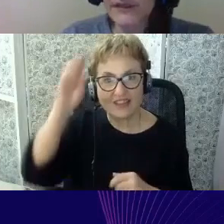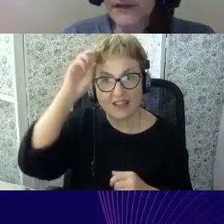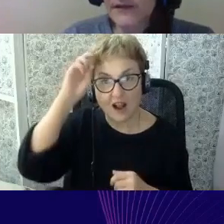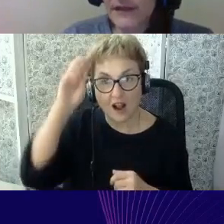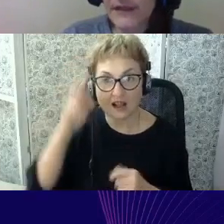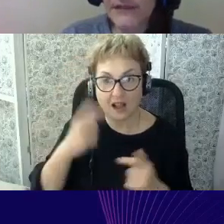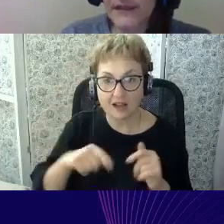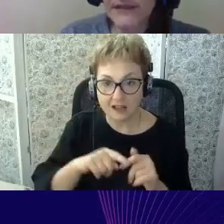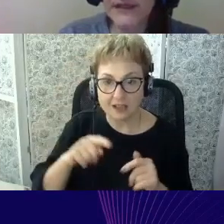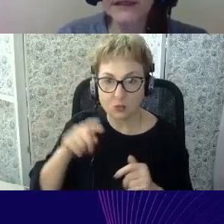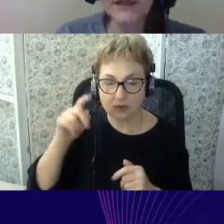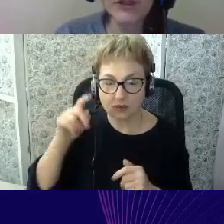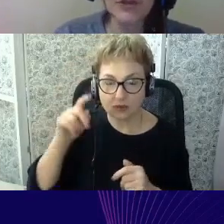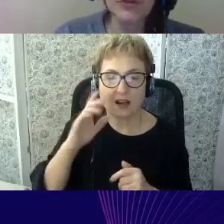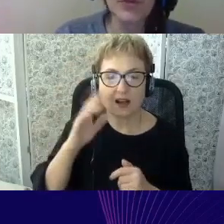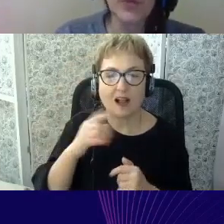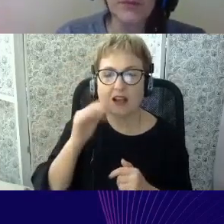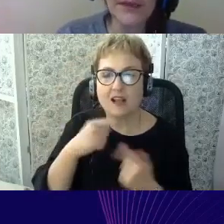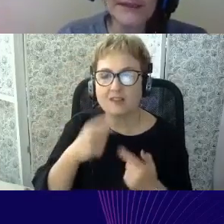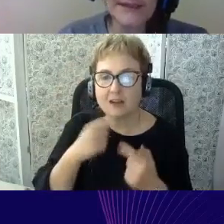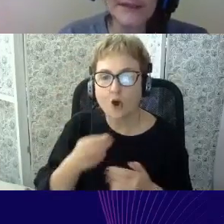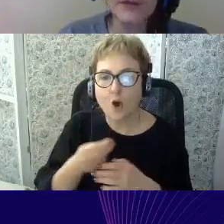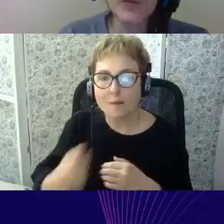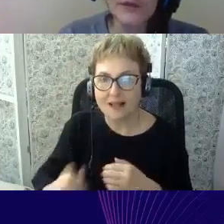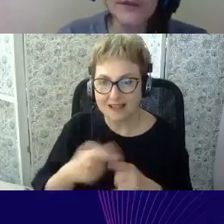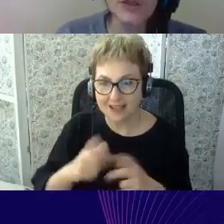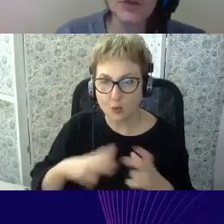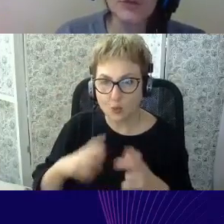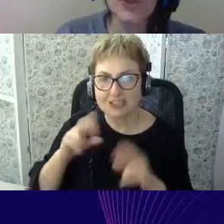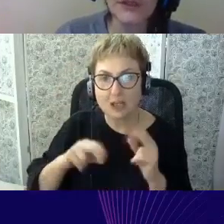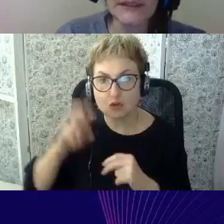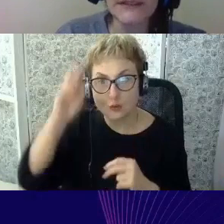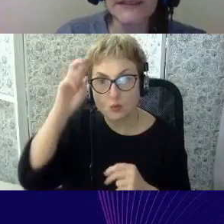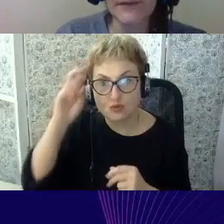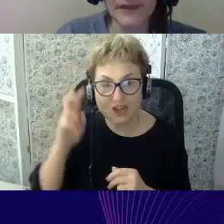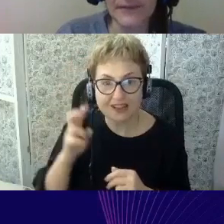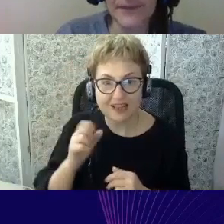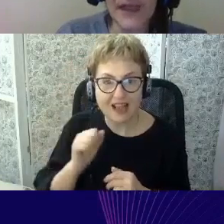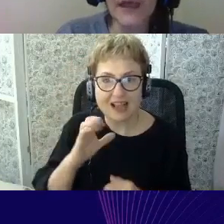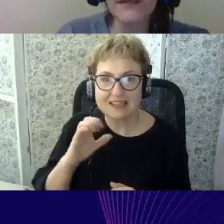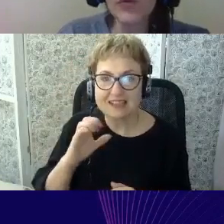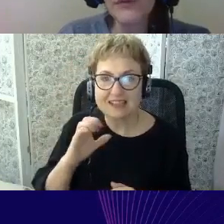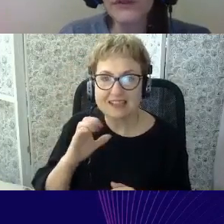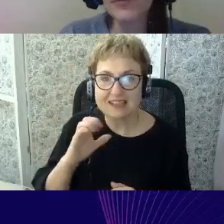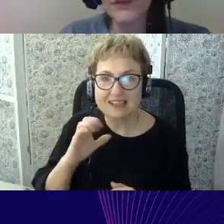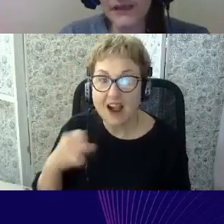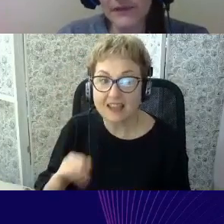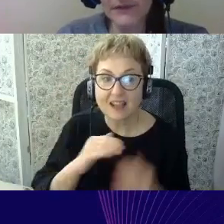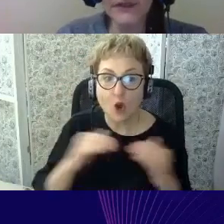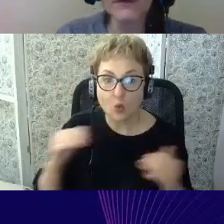государственных образовательных организациях, когда речь идет об оплате этих курсов за счет бюджетных ассигнований. На